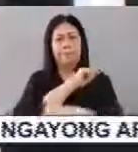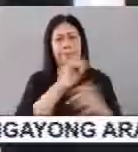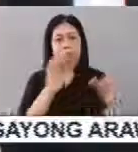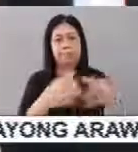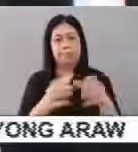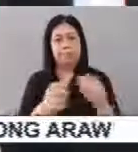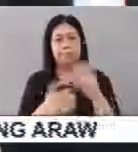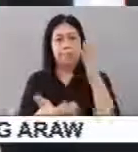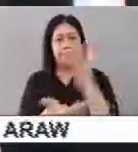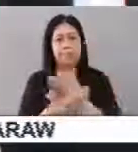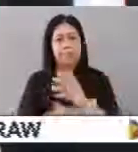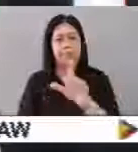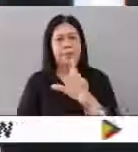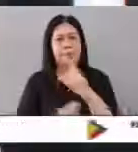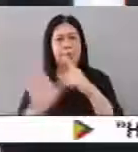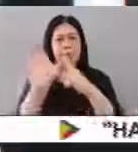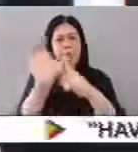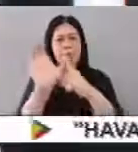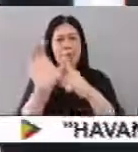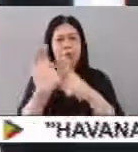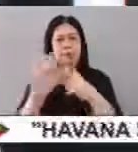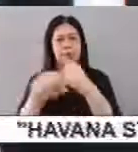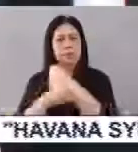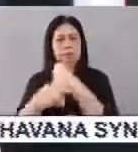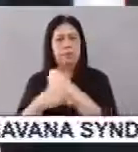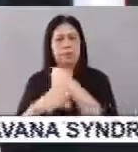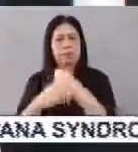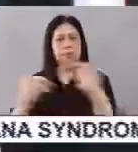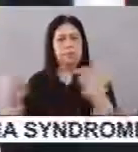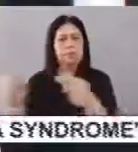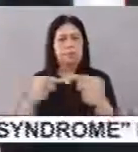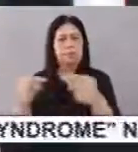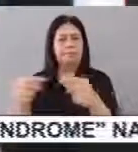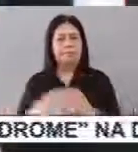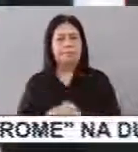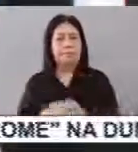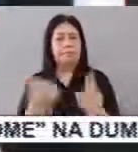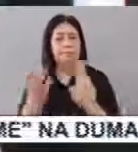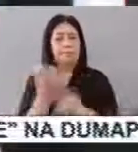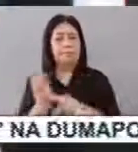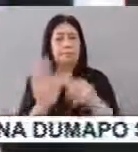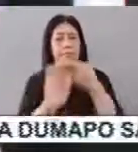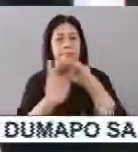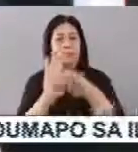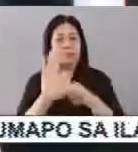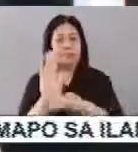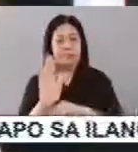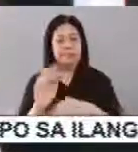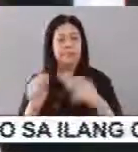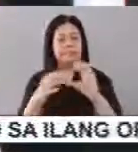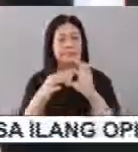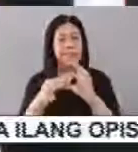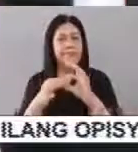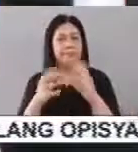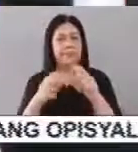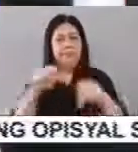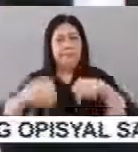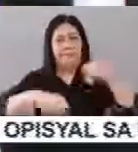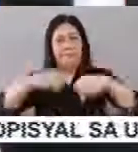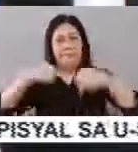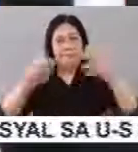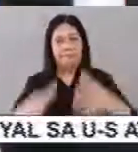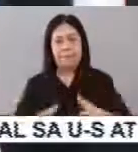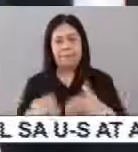sa Golden Mosque sa Quiapo, Maynila para manalangin. Silipin natin ang sitwasyon doon mula kay Bernard Haudian. Rise and shine, Bernard.